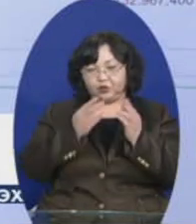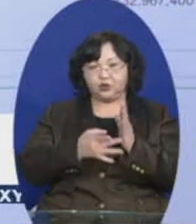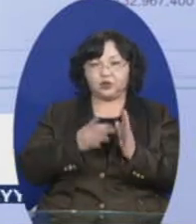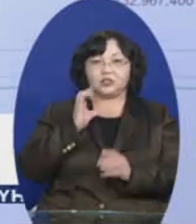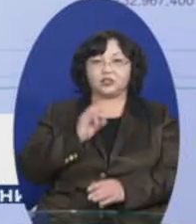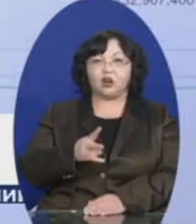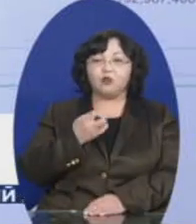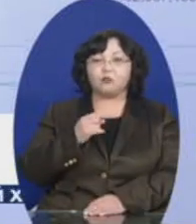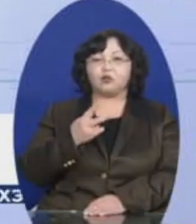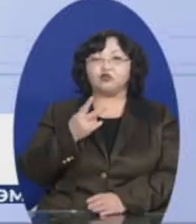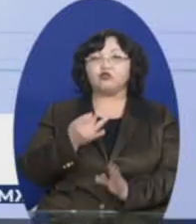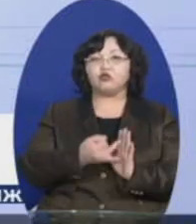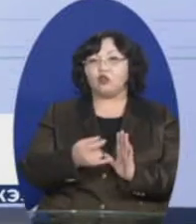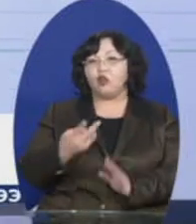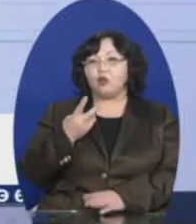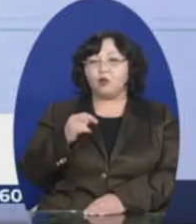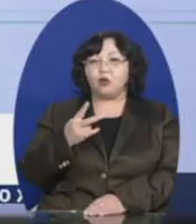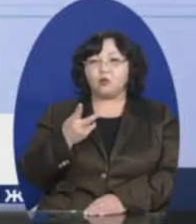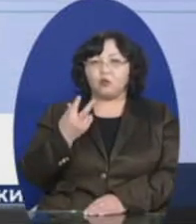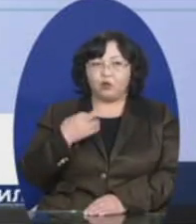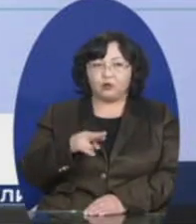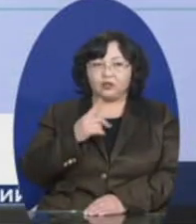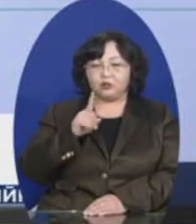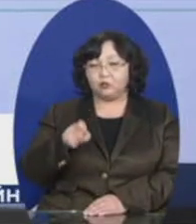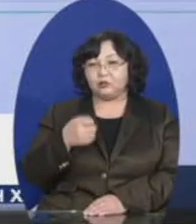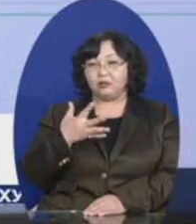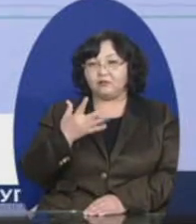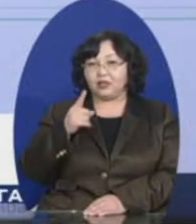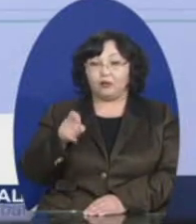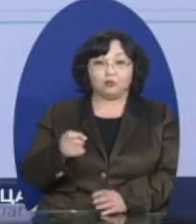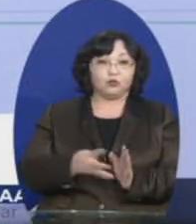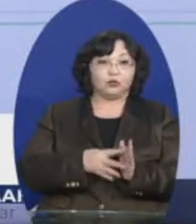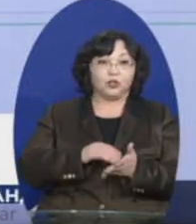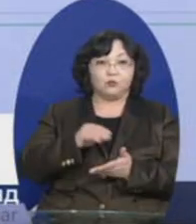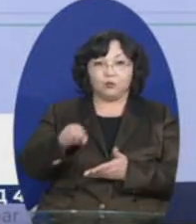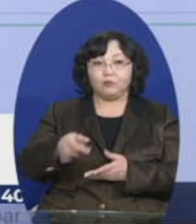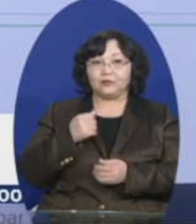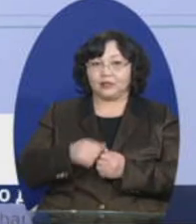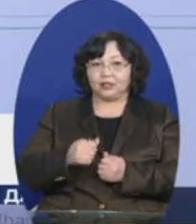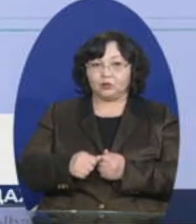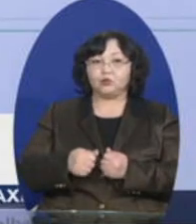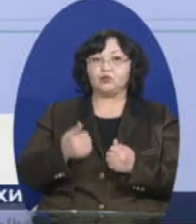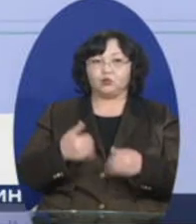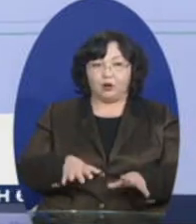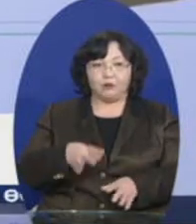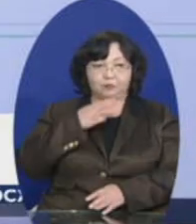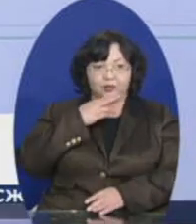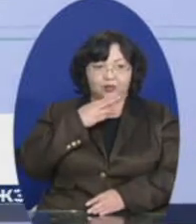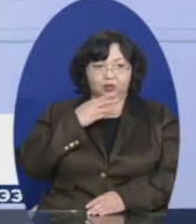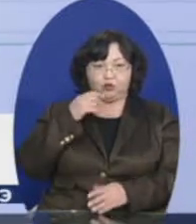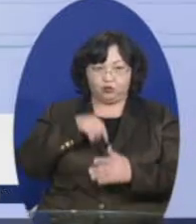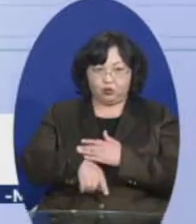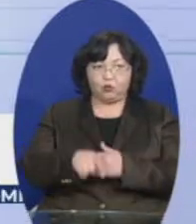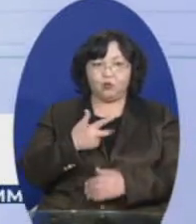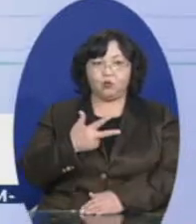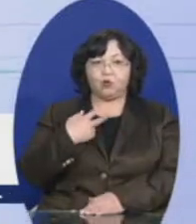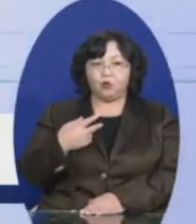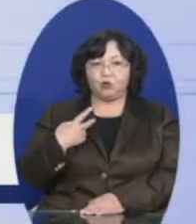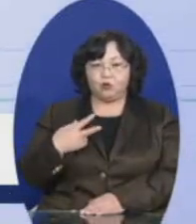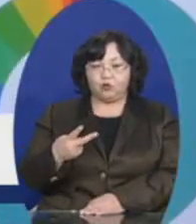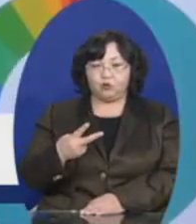2007-оос 2023 онд 151.9 тэрбум төгрөгийг зарцуулсан талаарх мэдээллийг ирүүлснээс 322 хуулийн